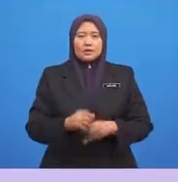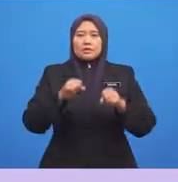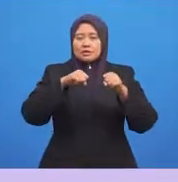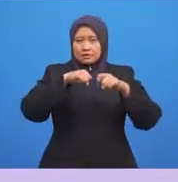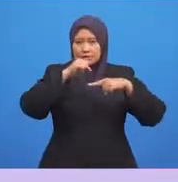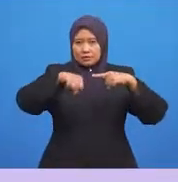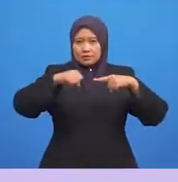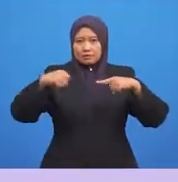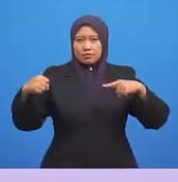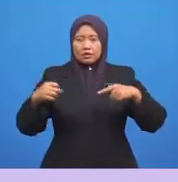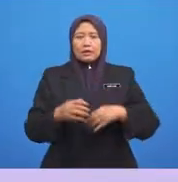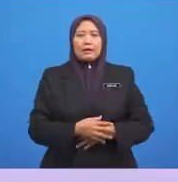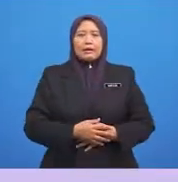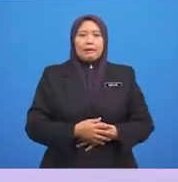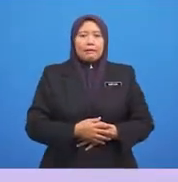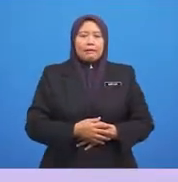simpulan bahasa.